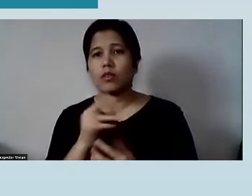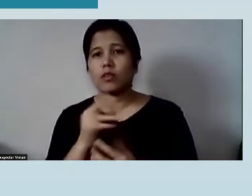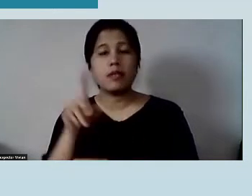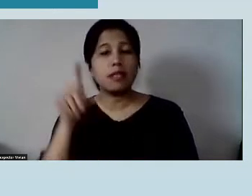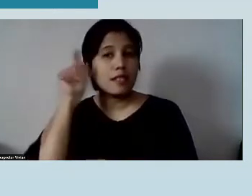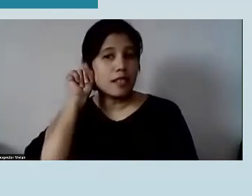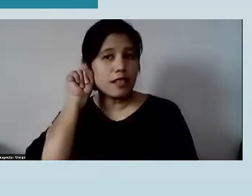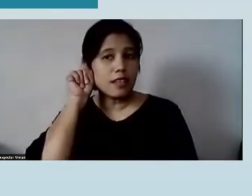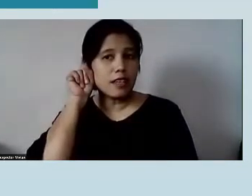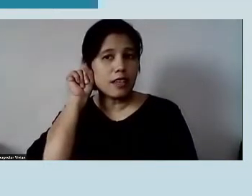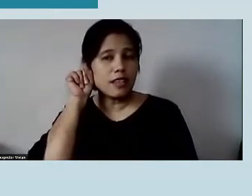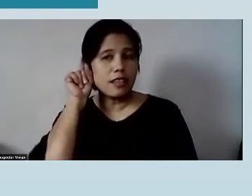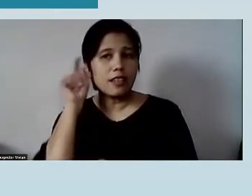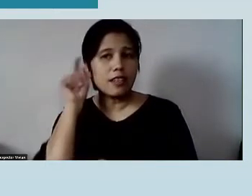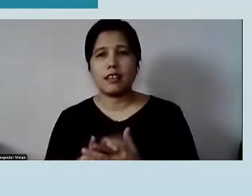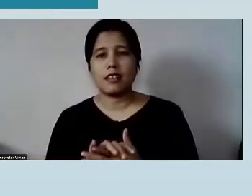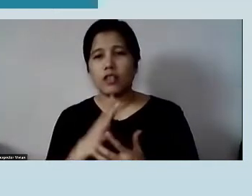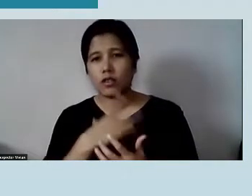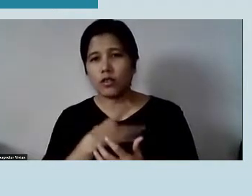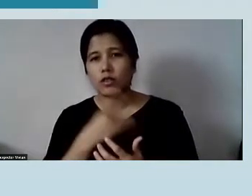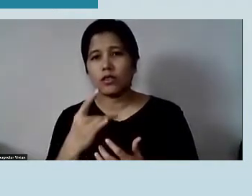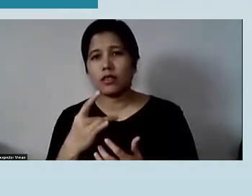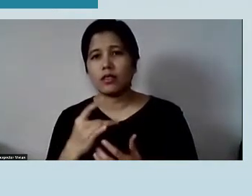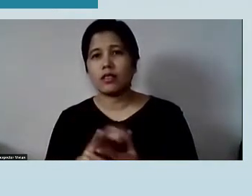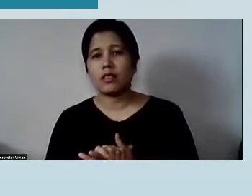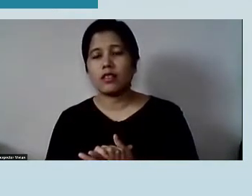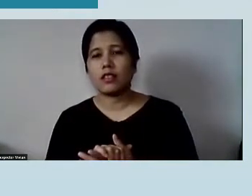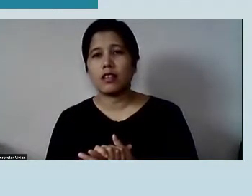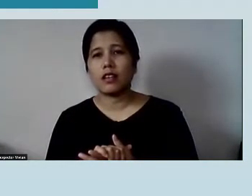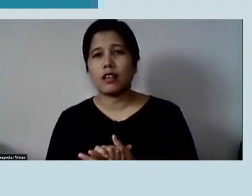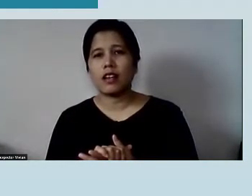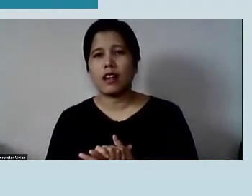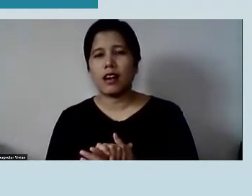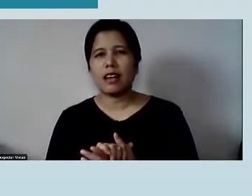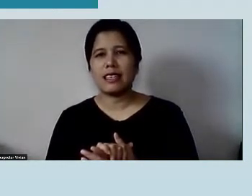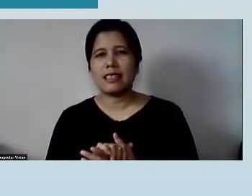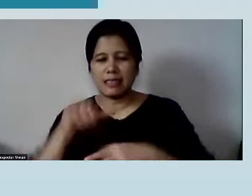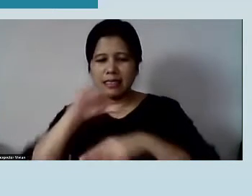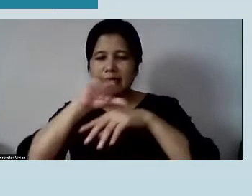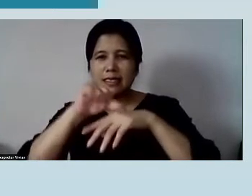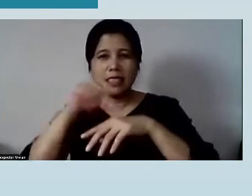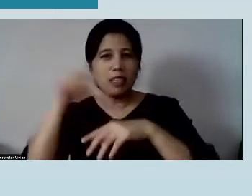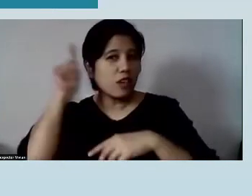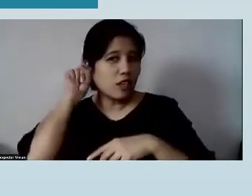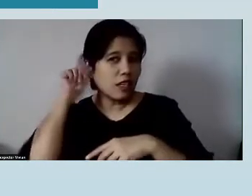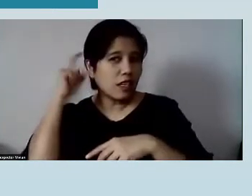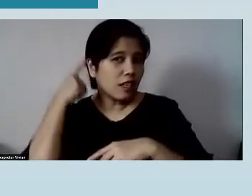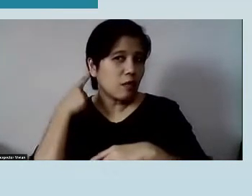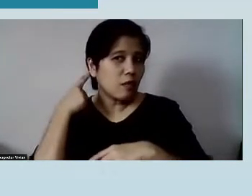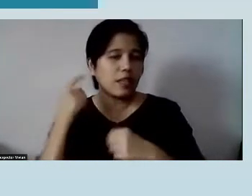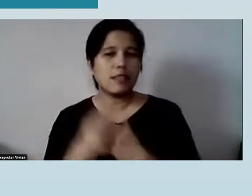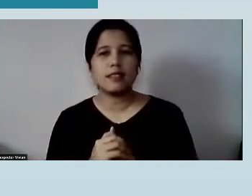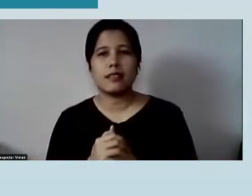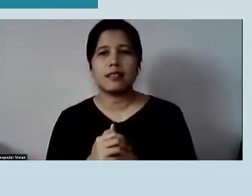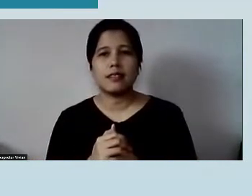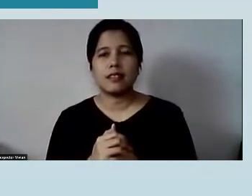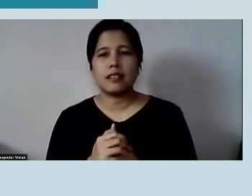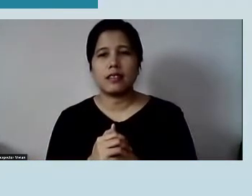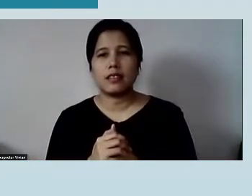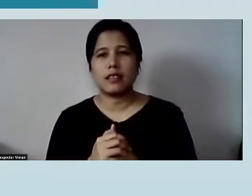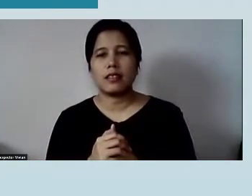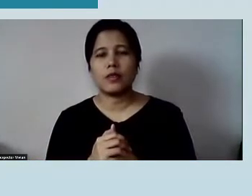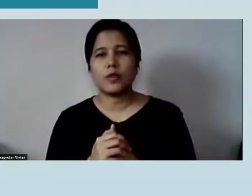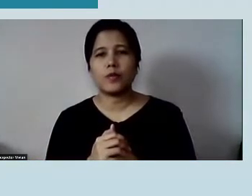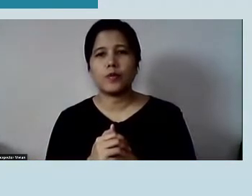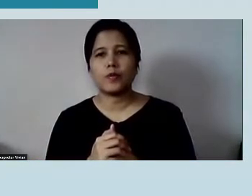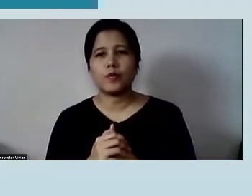hearing aids saka yung gustong magpa yung cochlear implant, no? So napakamahal po ng mga gadgets